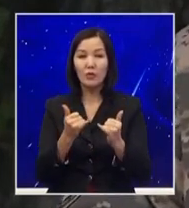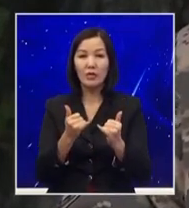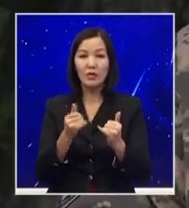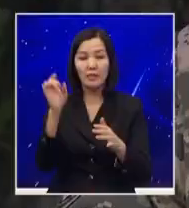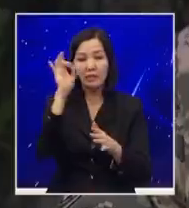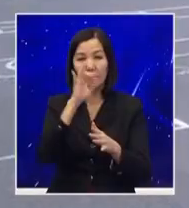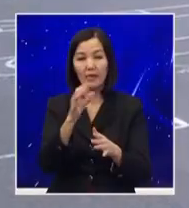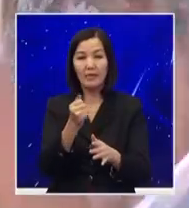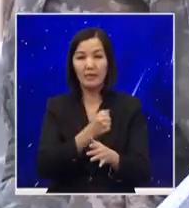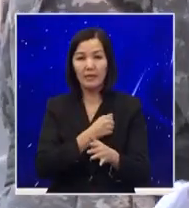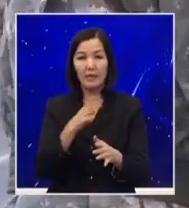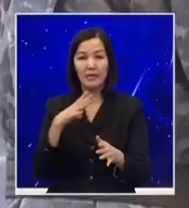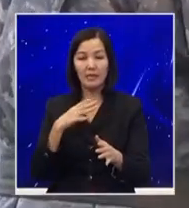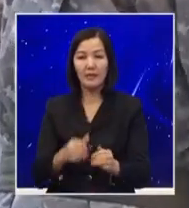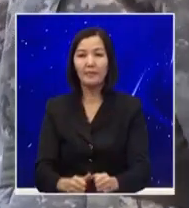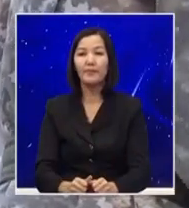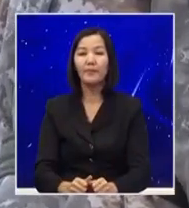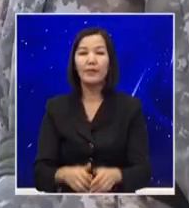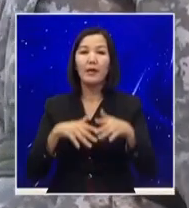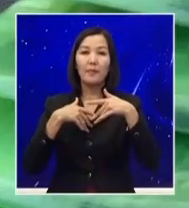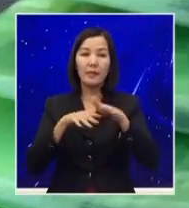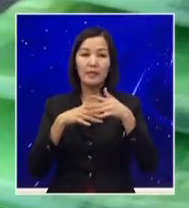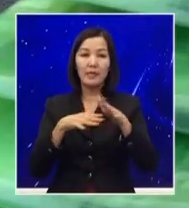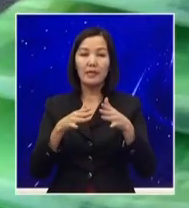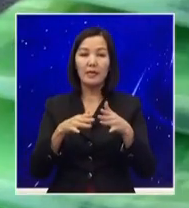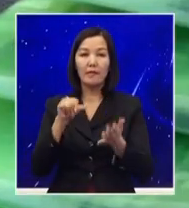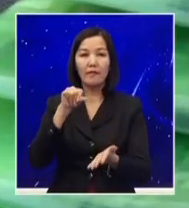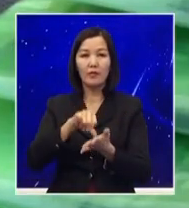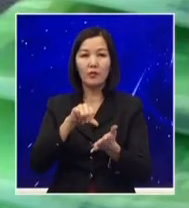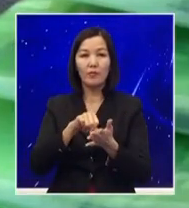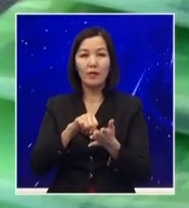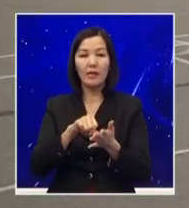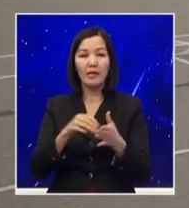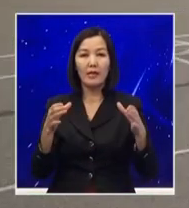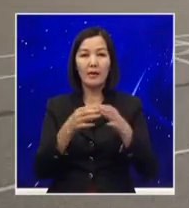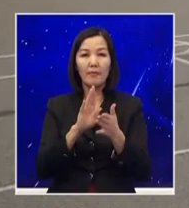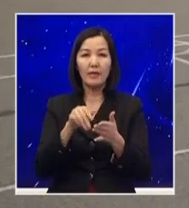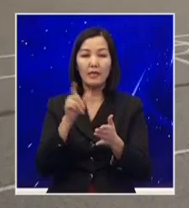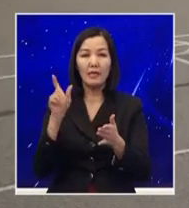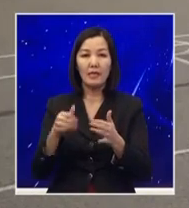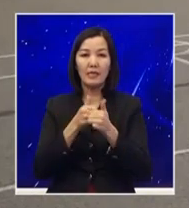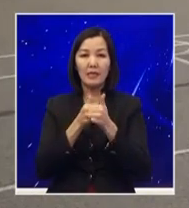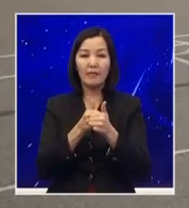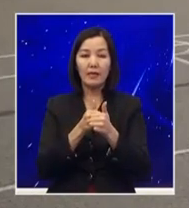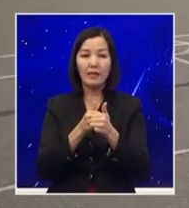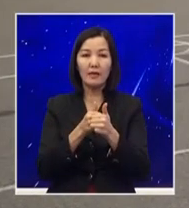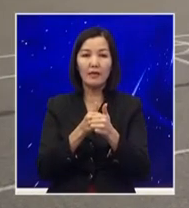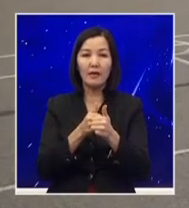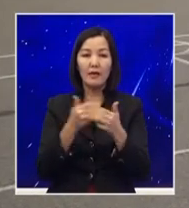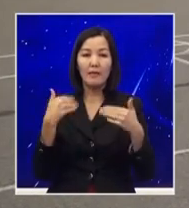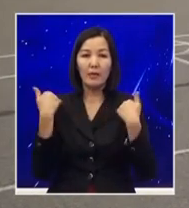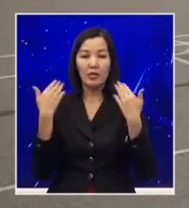звание десантника. На торжественном построении со словами напутствия выступили командиры частей и их заместители. Боевые наставники